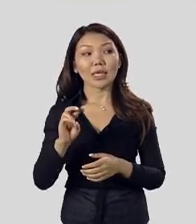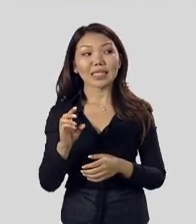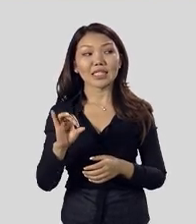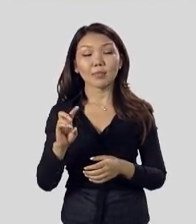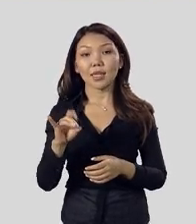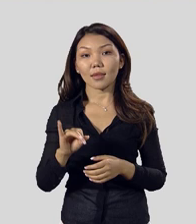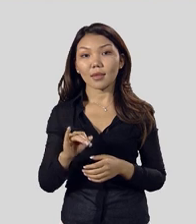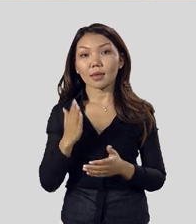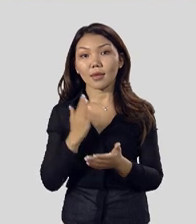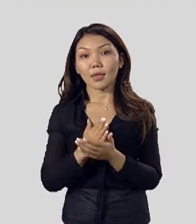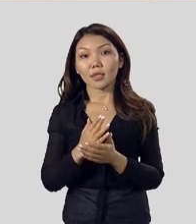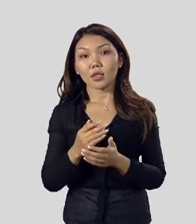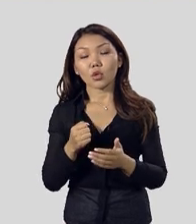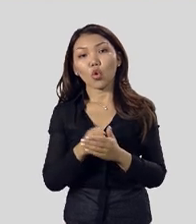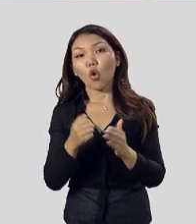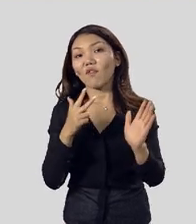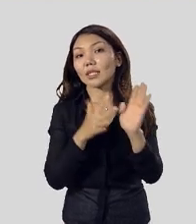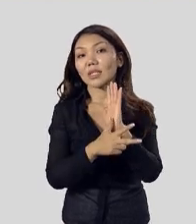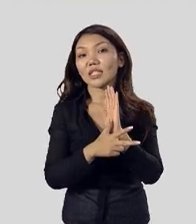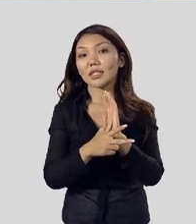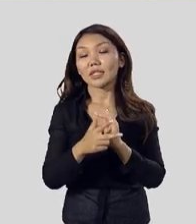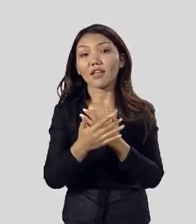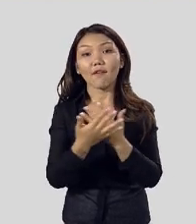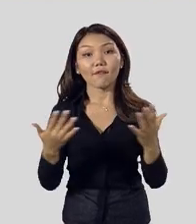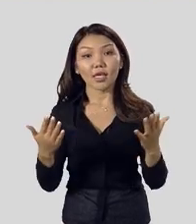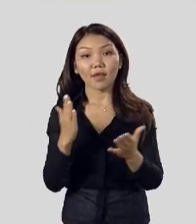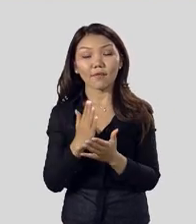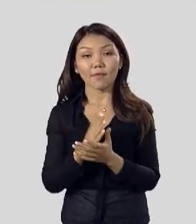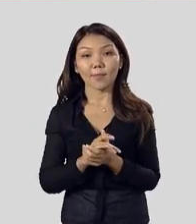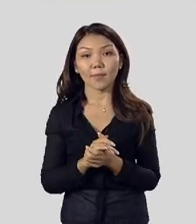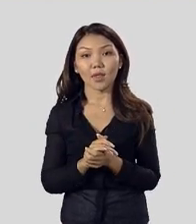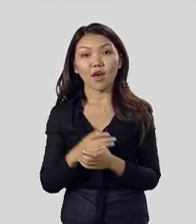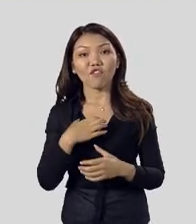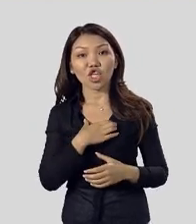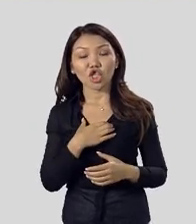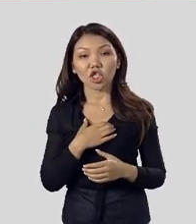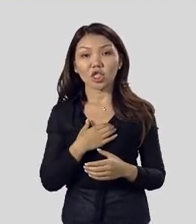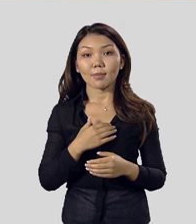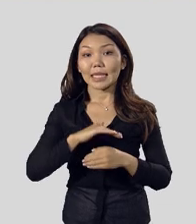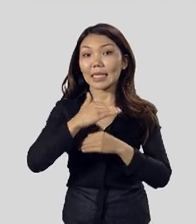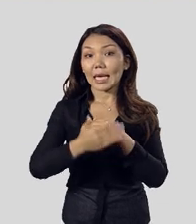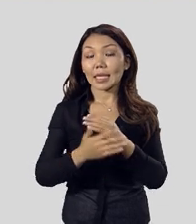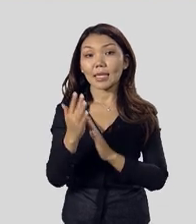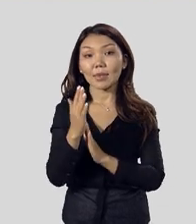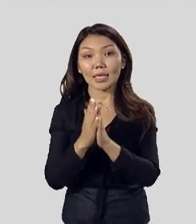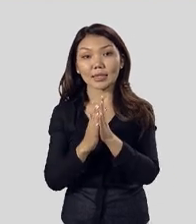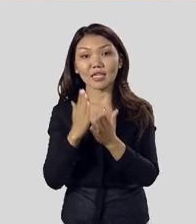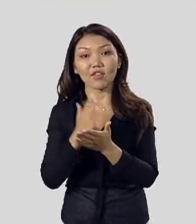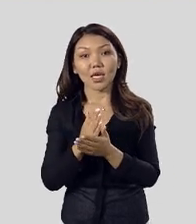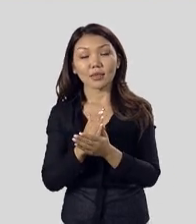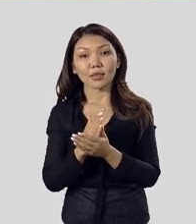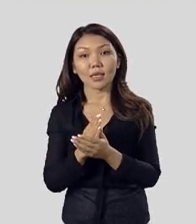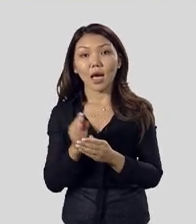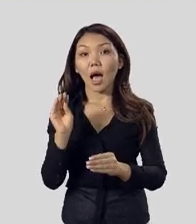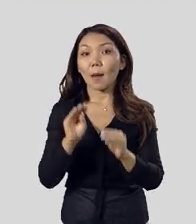выделяет до 80 видов важнейшими тканями растений являются образовательные